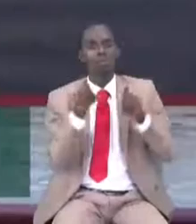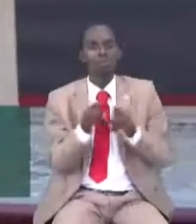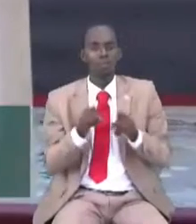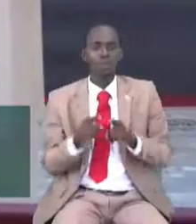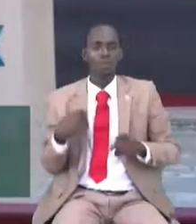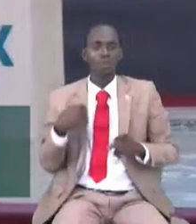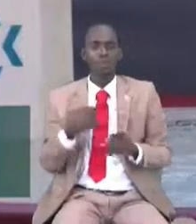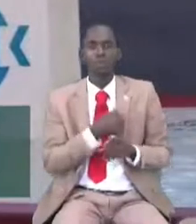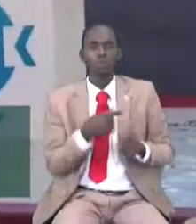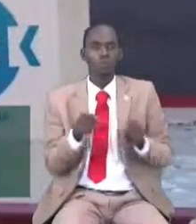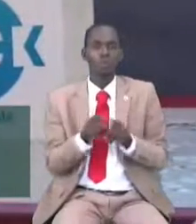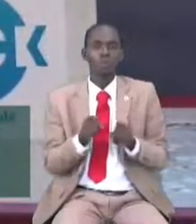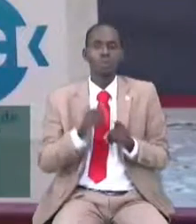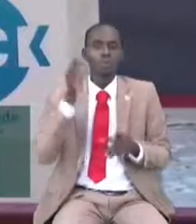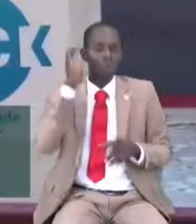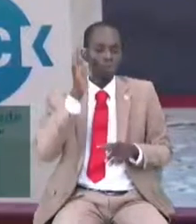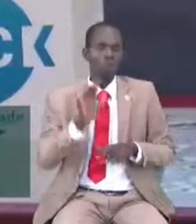nouveauté de vie.